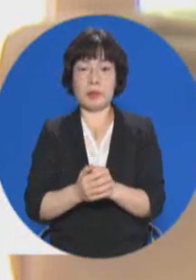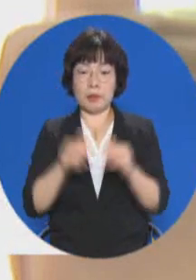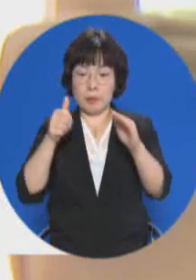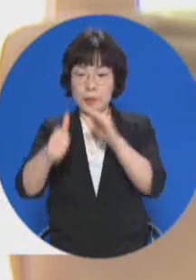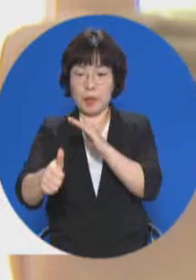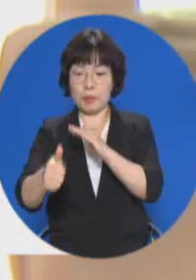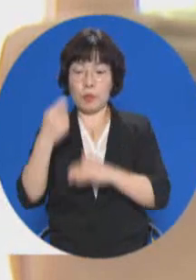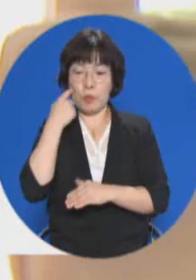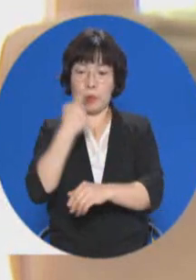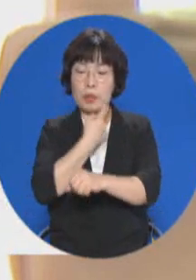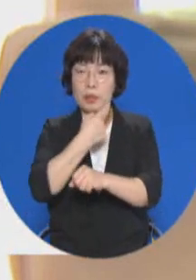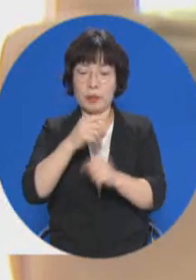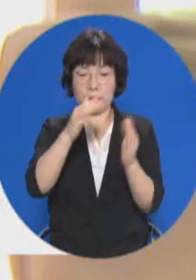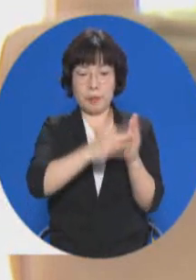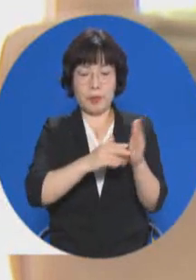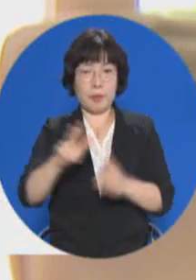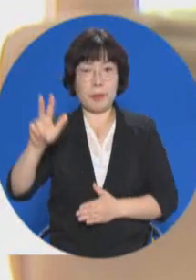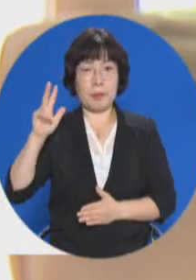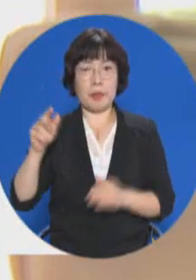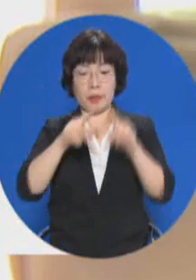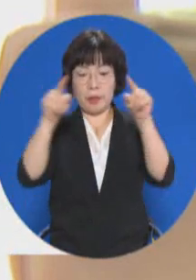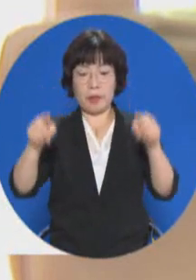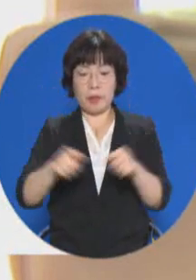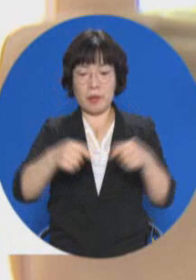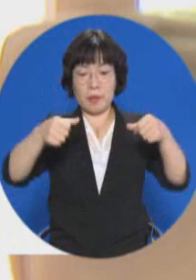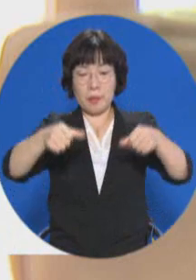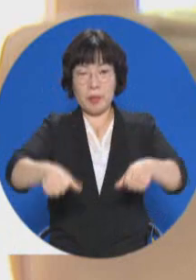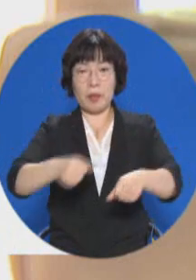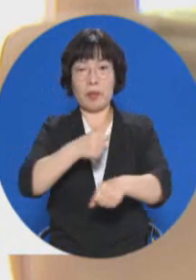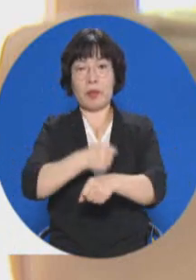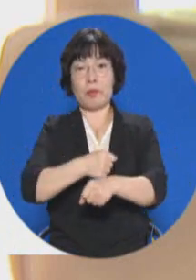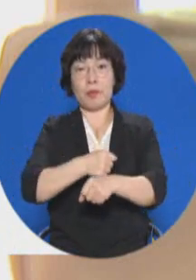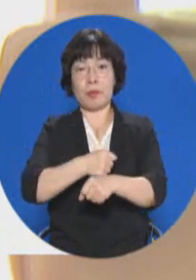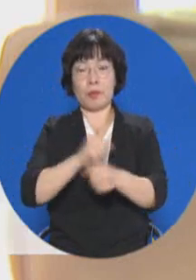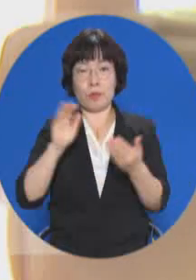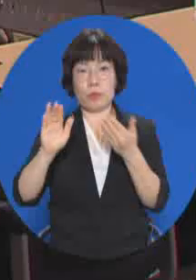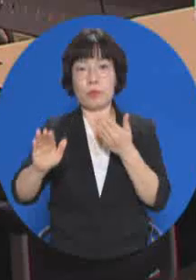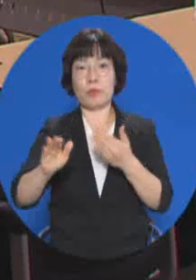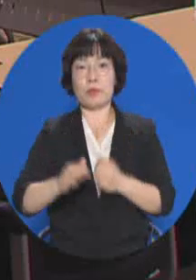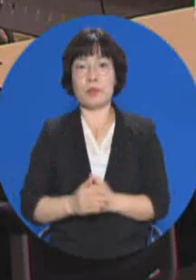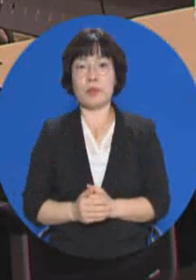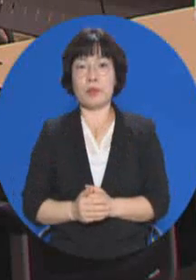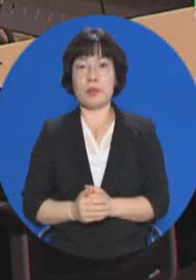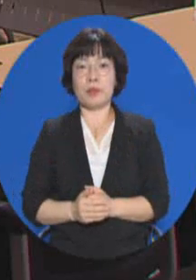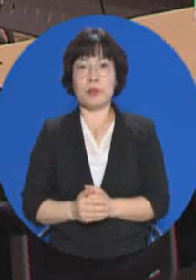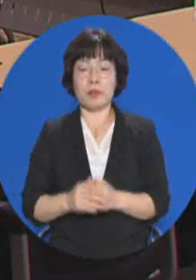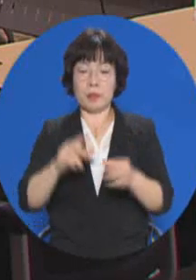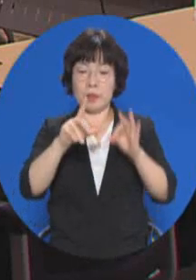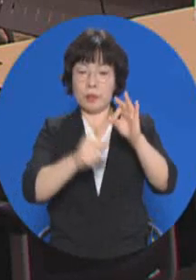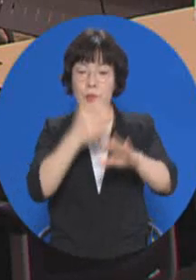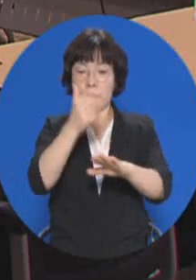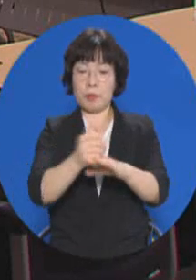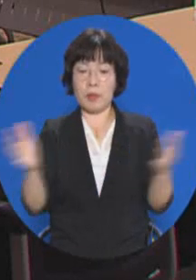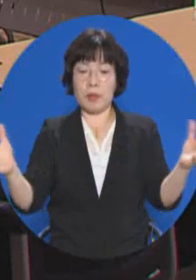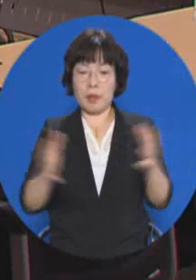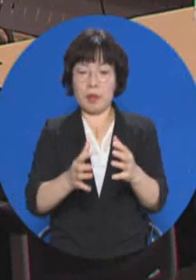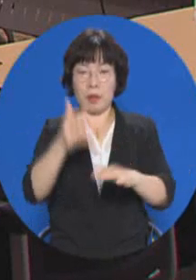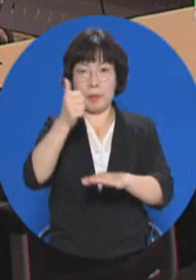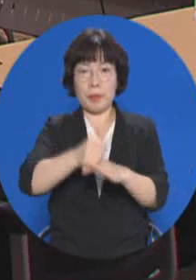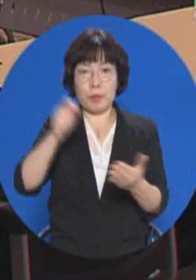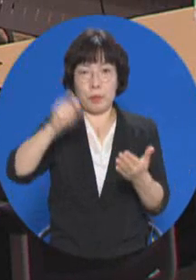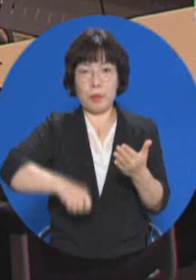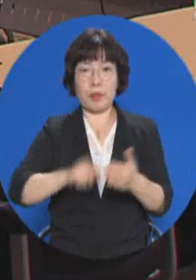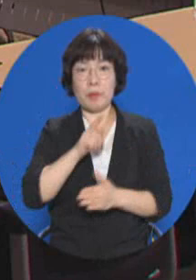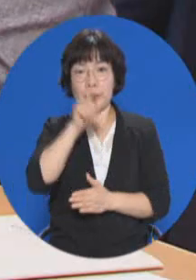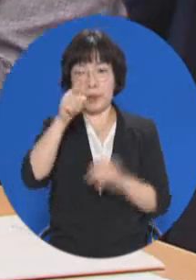확인하고 보안각서를 위원님들하고 협의해서 이달 말 협의체 최종 회의에서